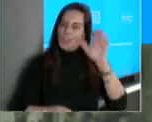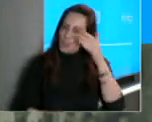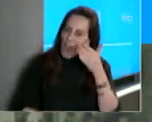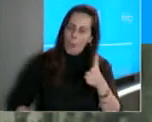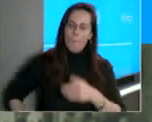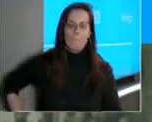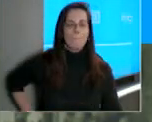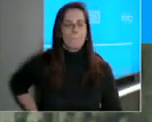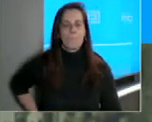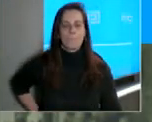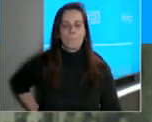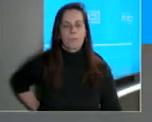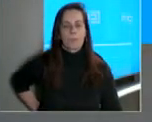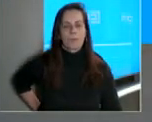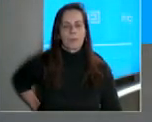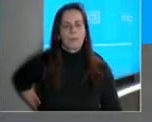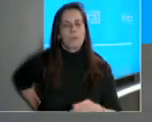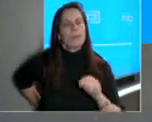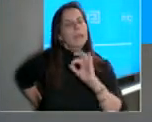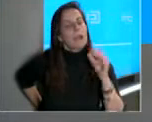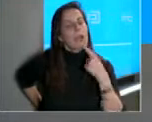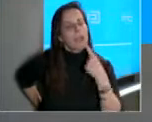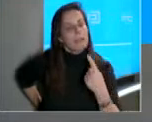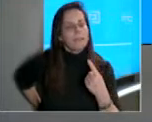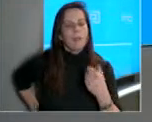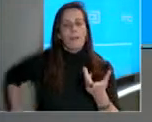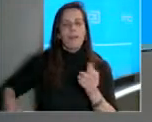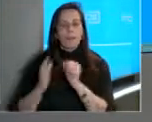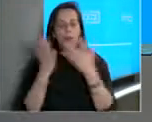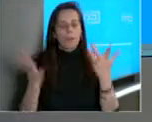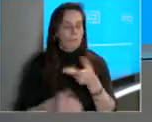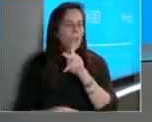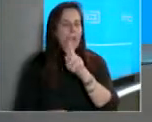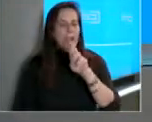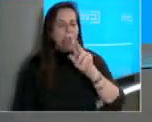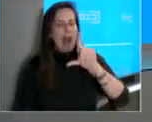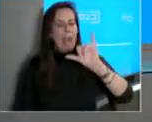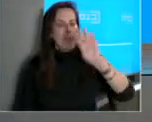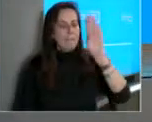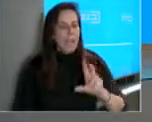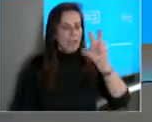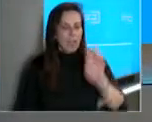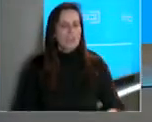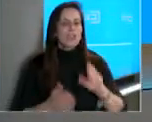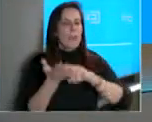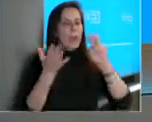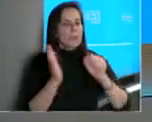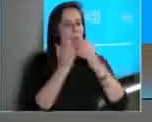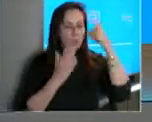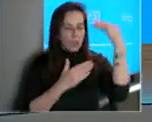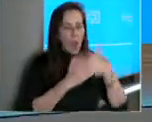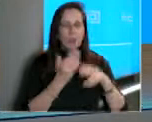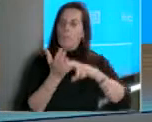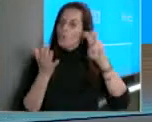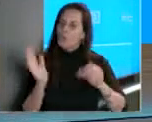לך, אדוני. שלום, נדב. אז התחלתי לדבר על עזריאל קרליבך וקבוצת העיתונאים שפרשו יחד איתו מידיעות אחרונות. הם